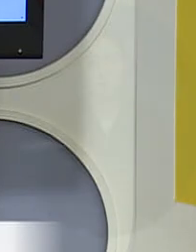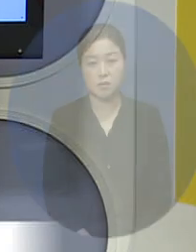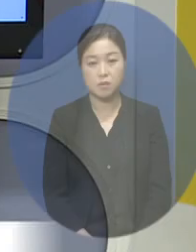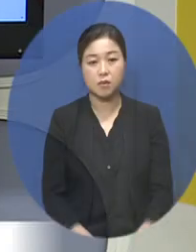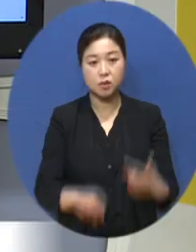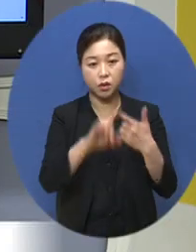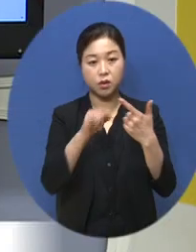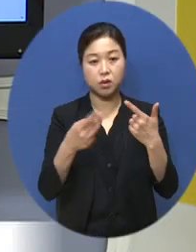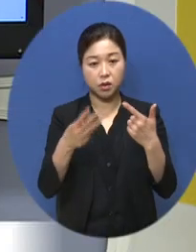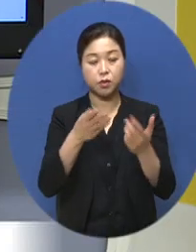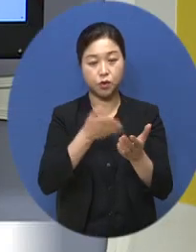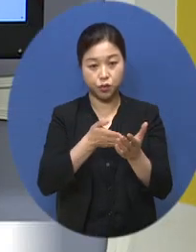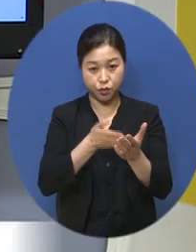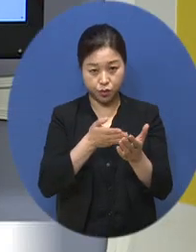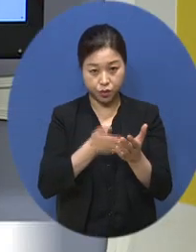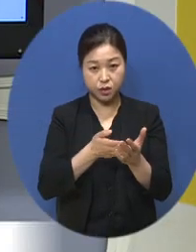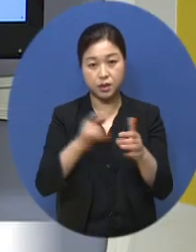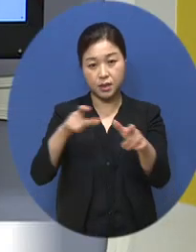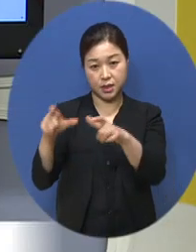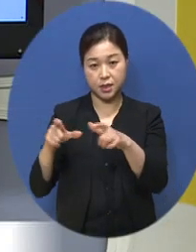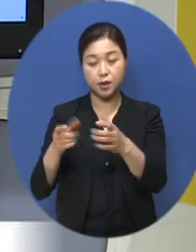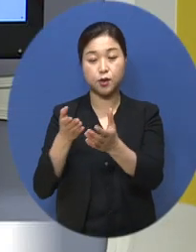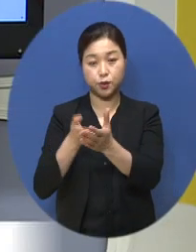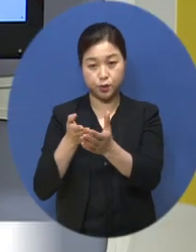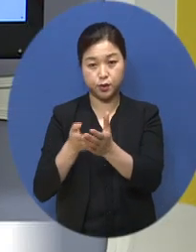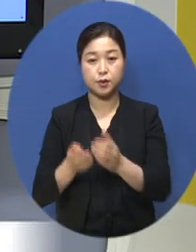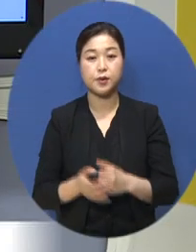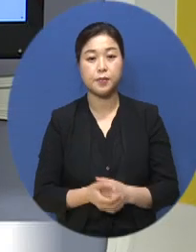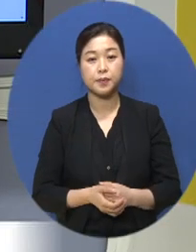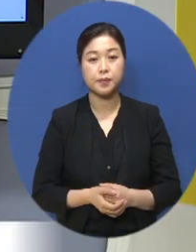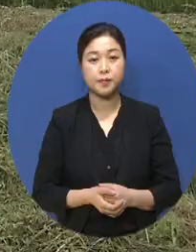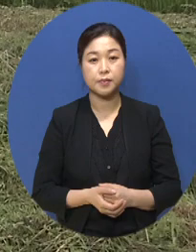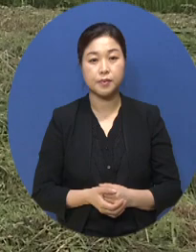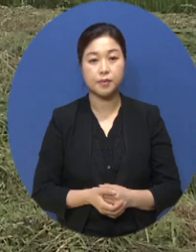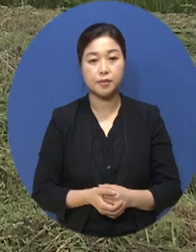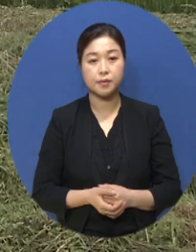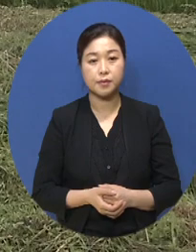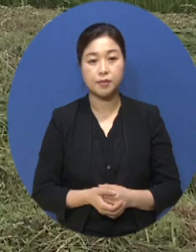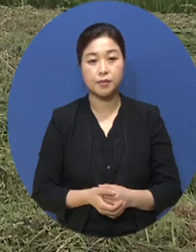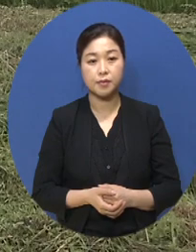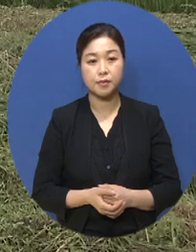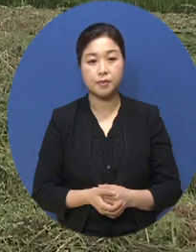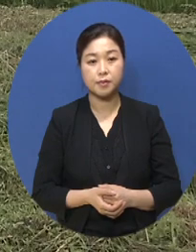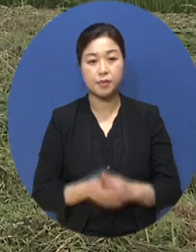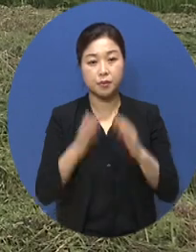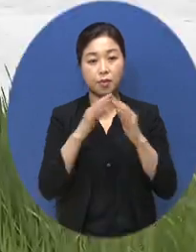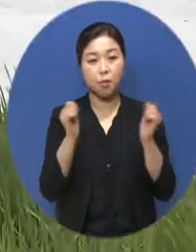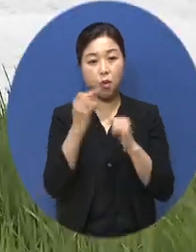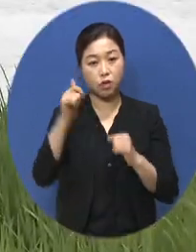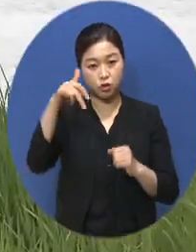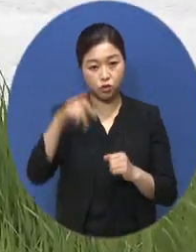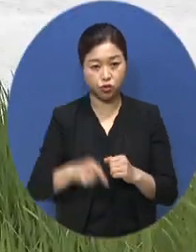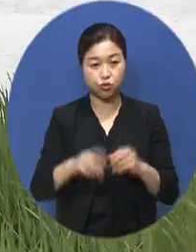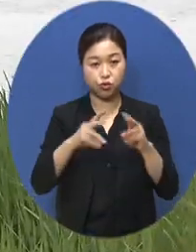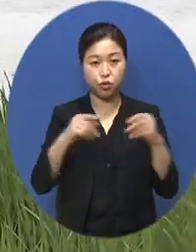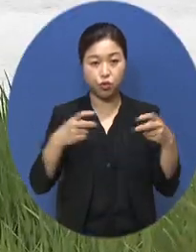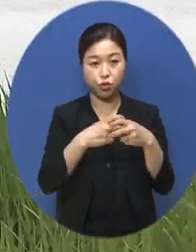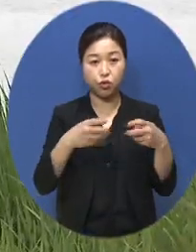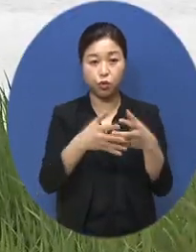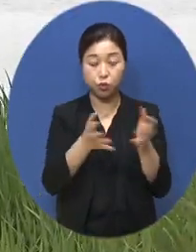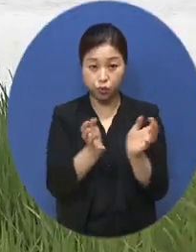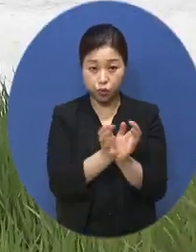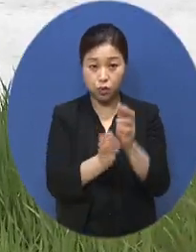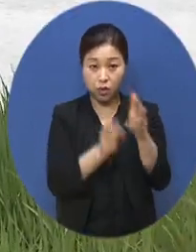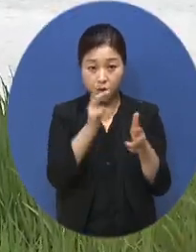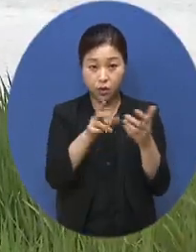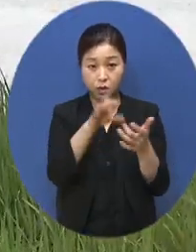6월 3일 목요일 만만한 뉴스는 지역 네트워크 소식으로 함께합니다. 전북 완주군이 국토교통부 선도사업으로